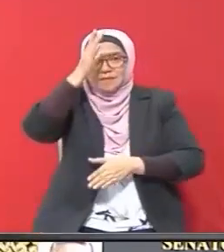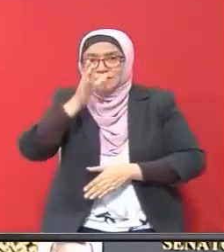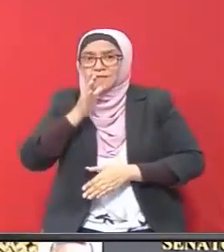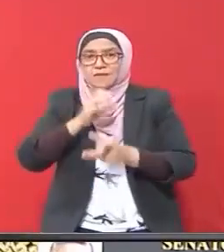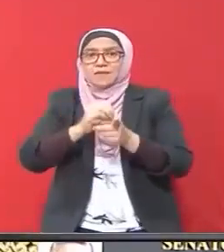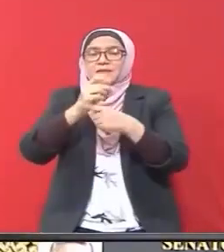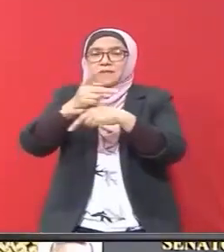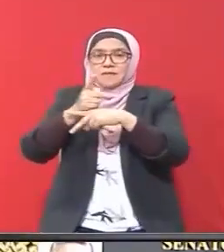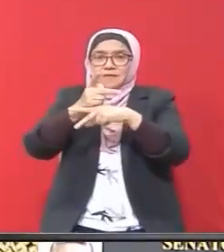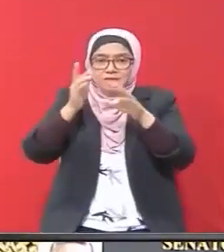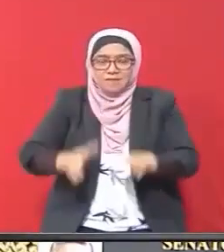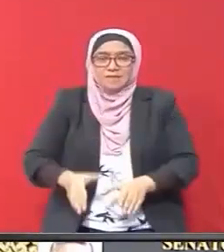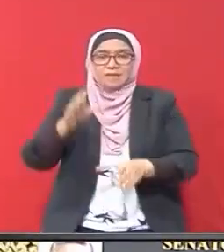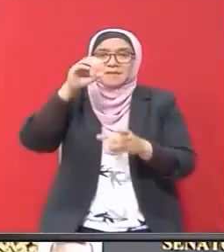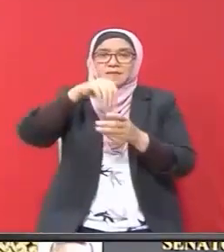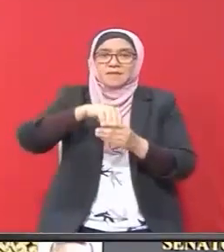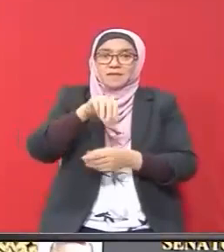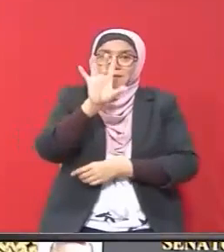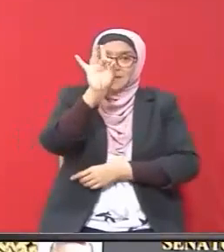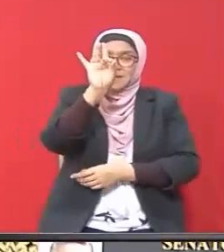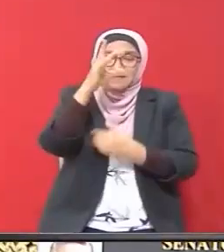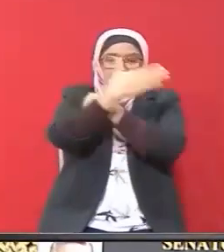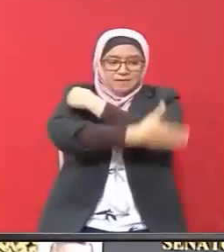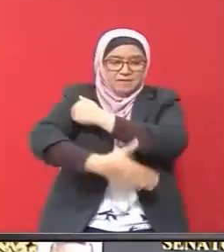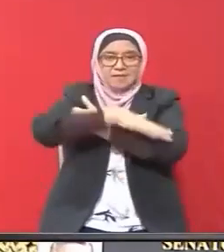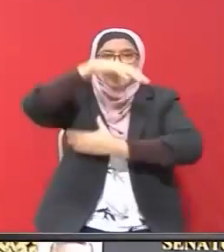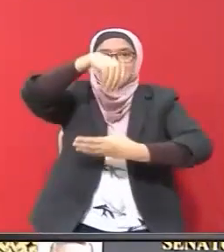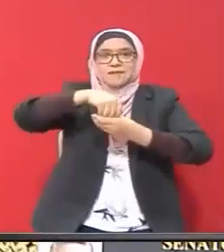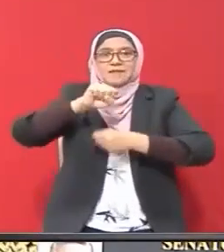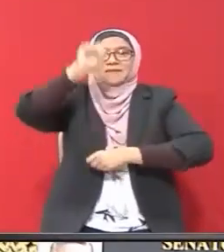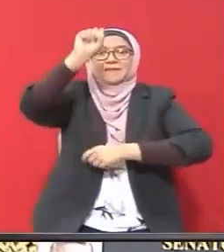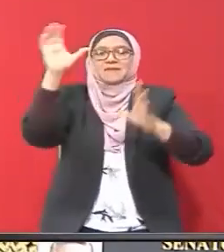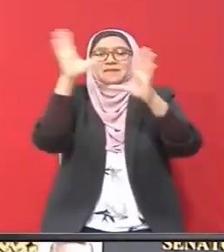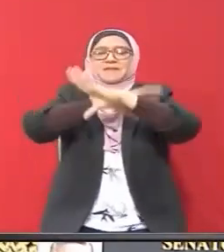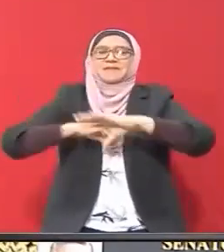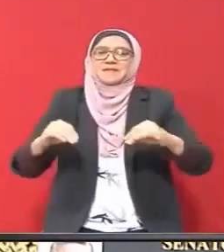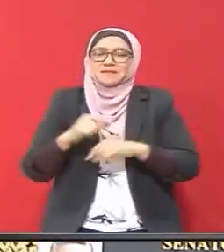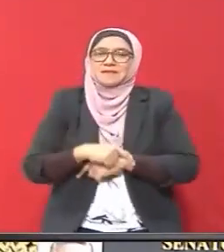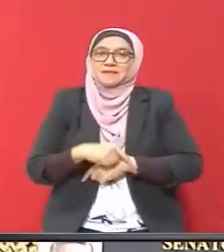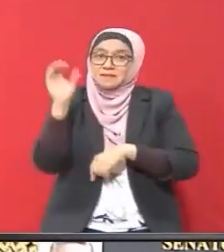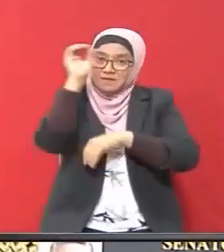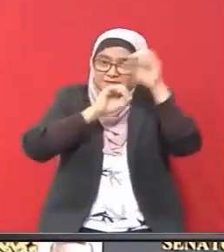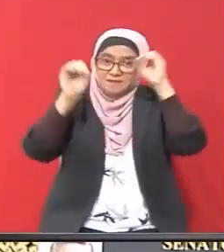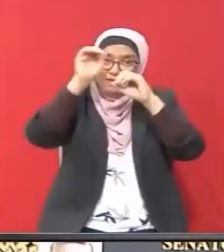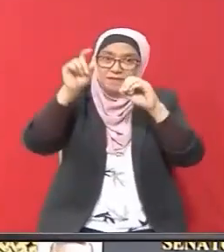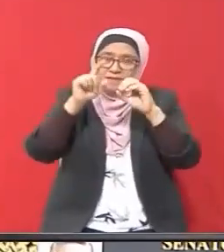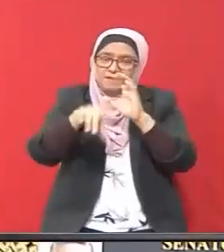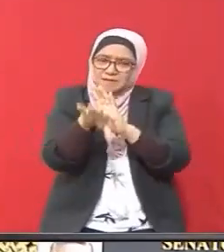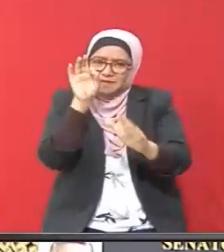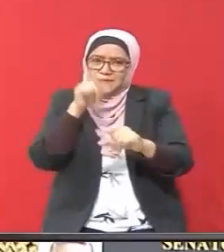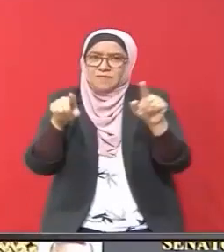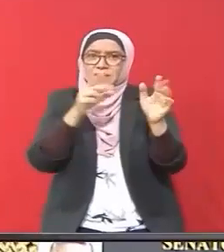atau penjaga Delapan buah Negeri termasuk Sabah dan Serawak tinjauan ini mendapati Ra nanti